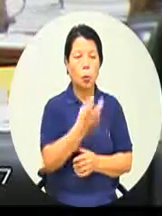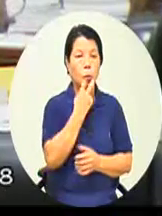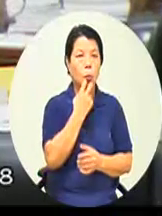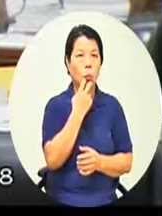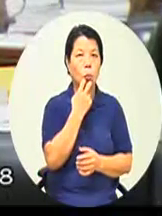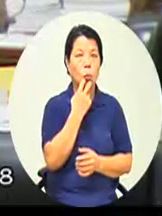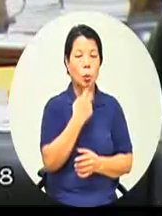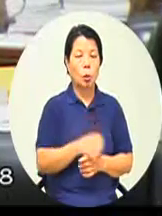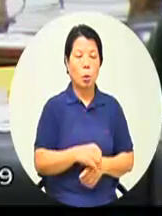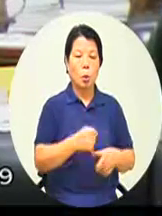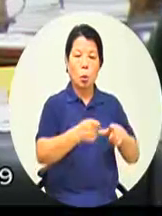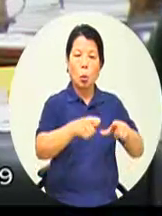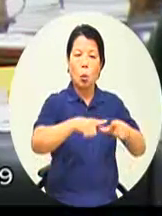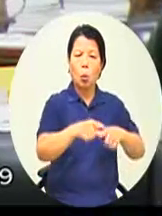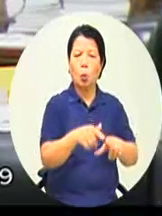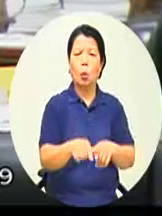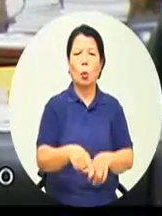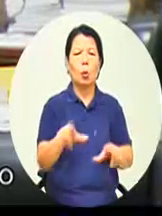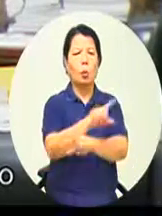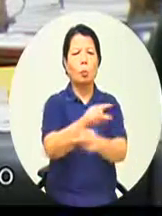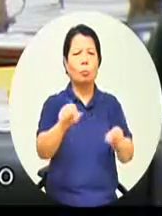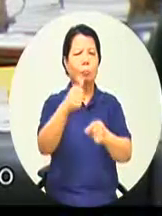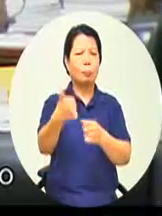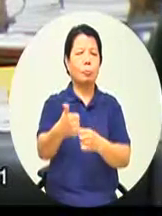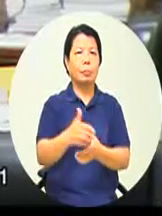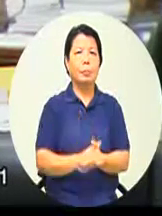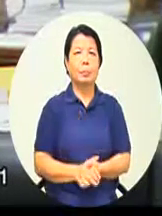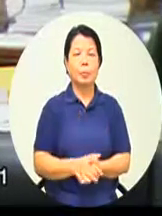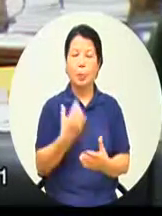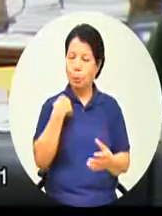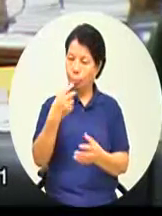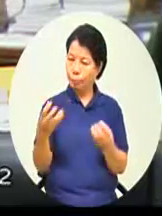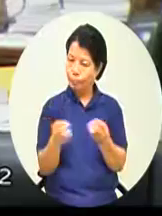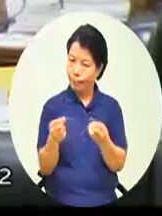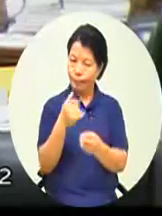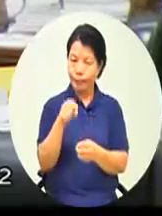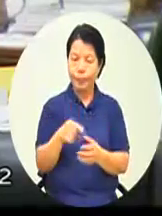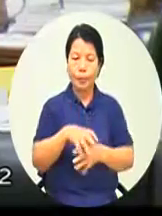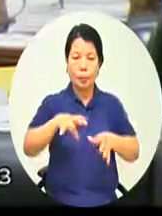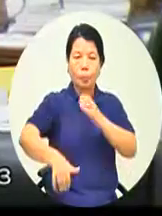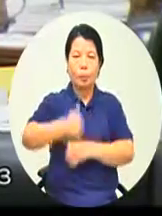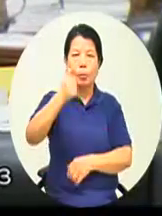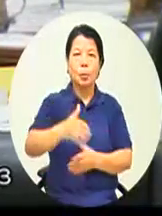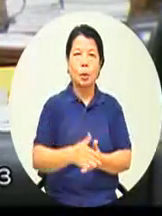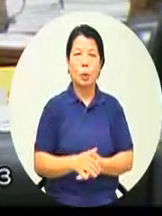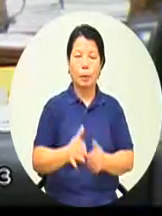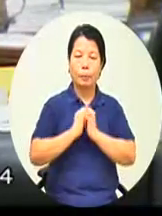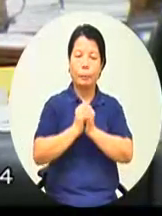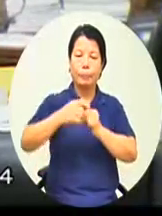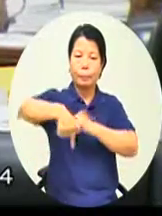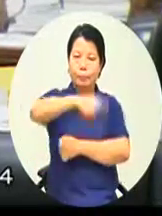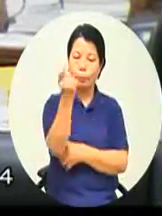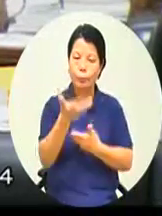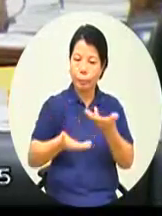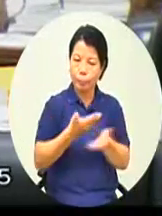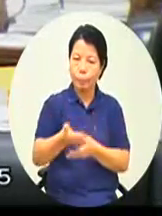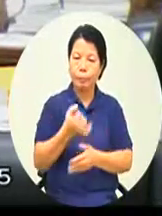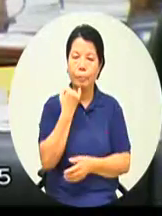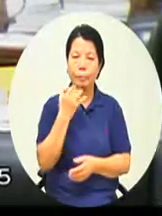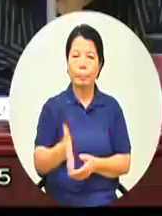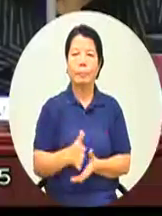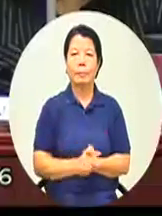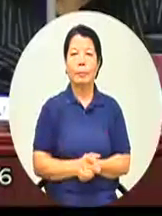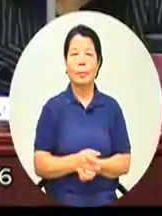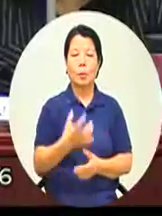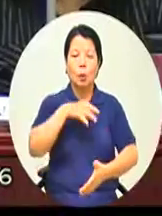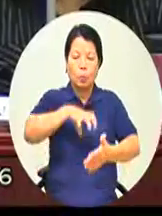有我想这个是大家可以讨论的。所以局长，我在这边拜托你去跟他沟通，好不好？ 我们好，我